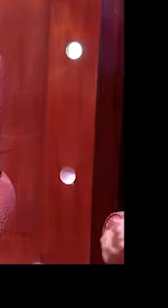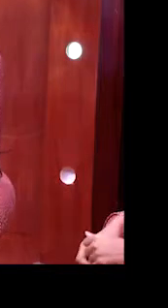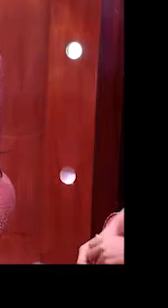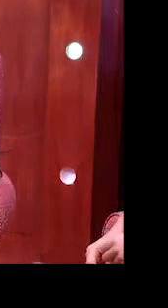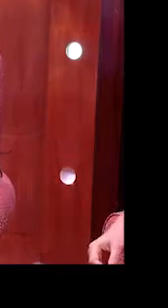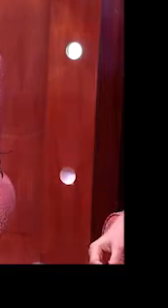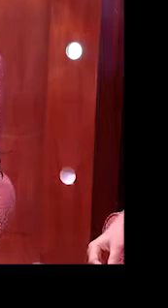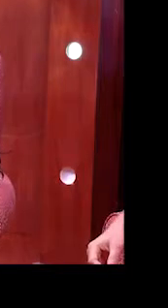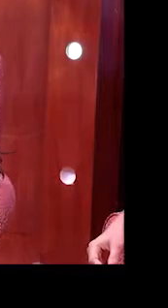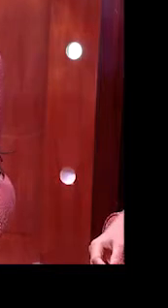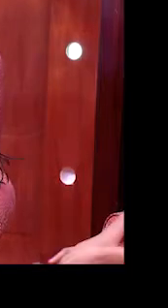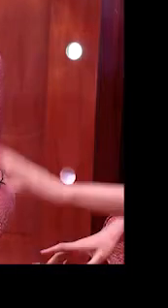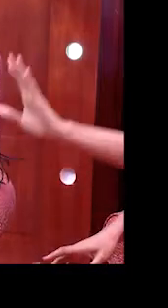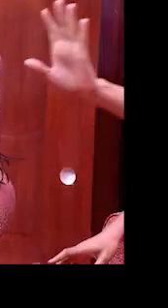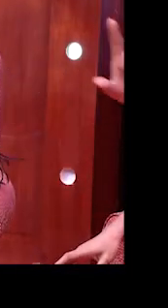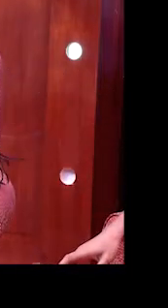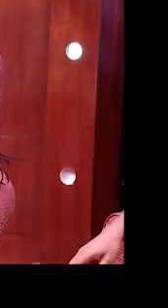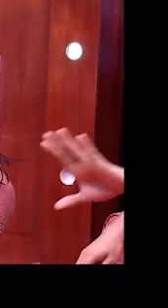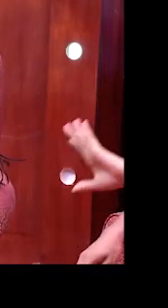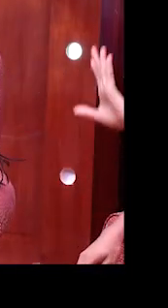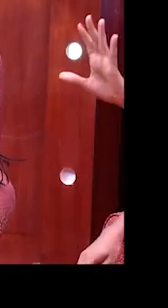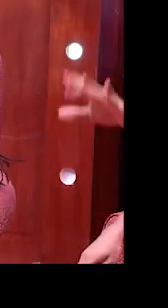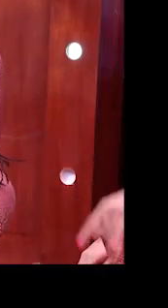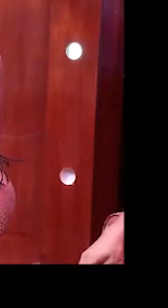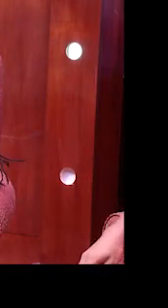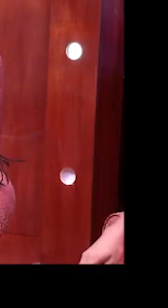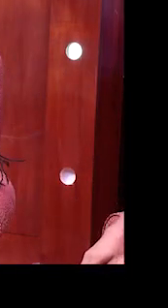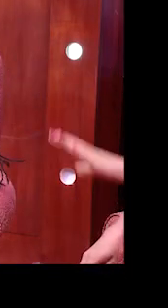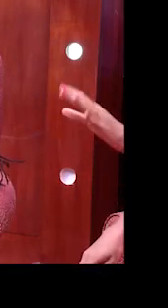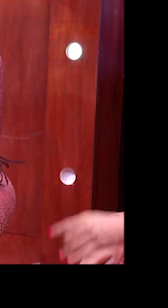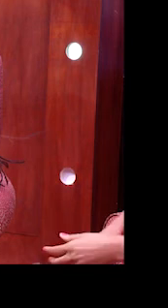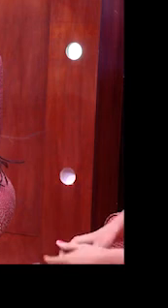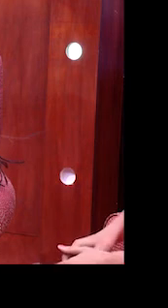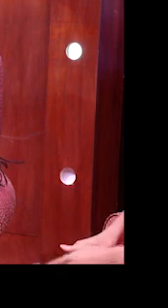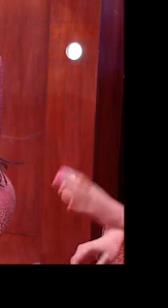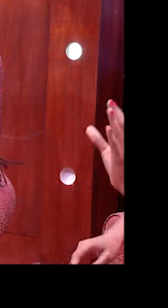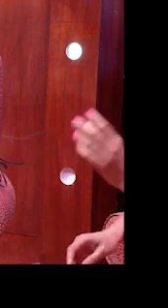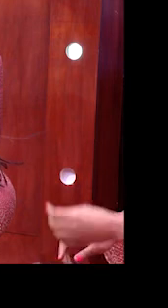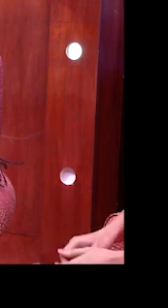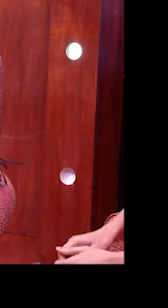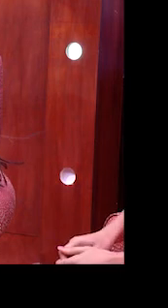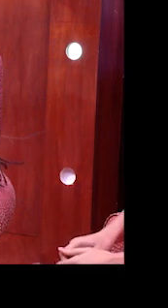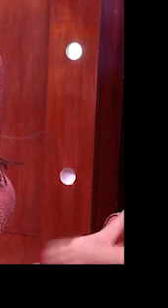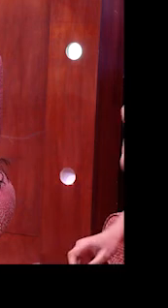Il y a pas de question? Ne soyez pas timide. Je ne vais pas vous mordre. Je ne vais pas vous mentir. Je ne vais pas